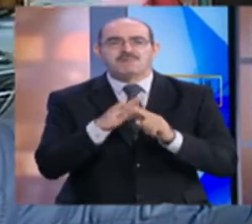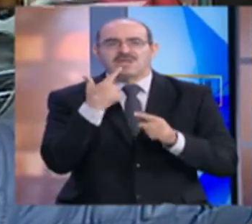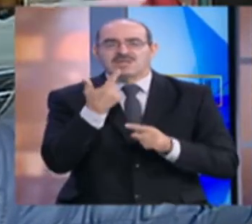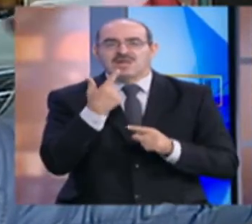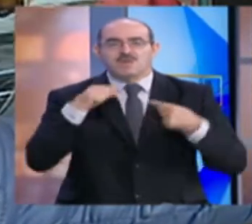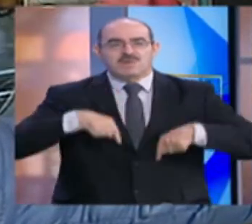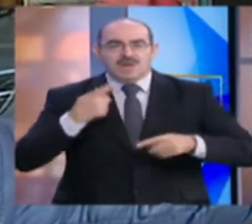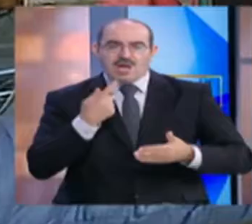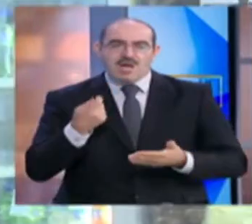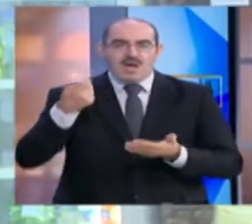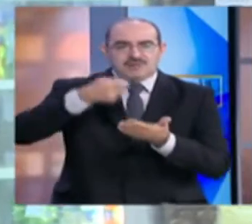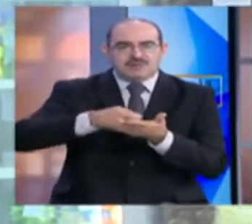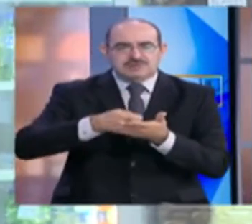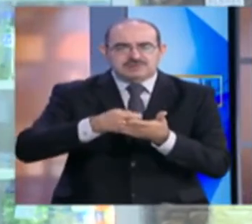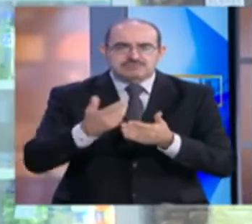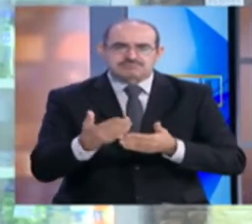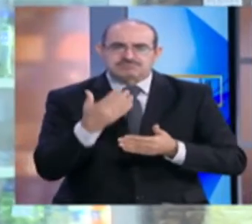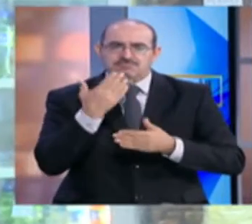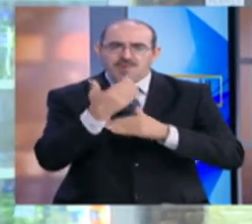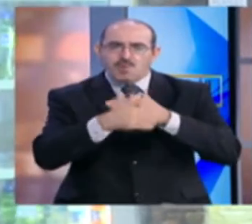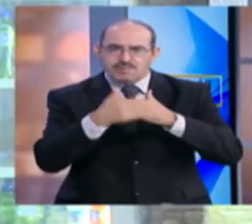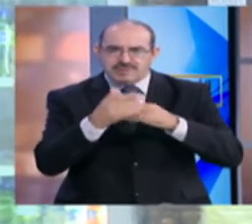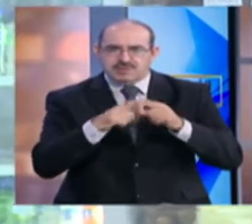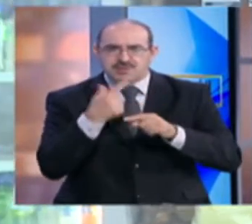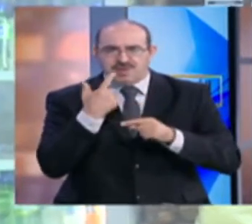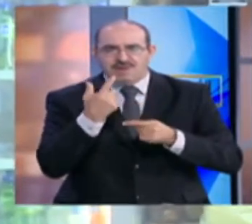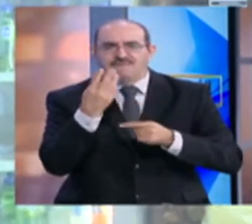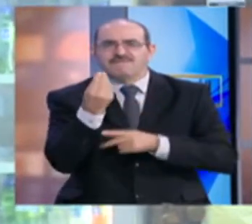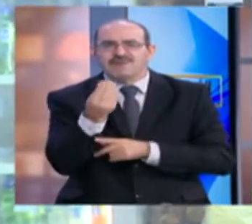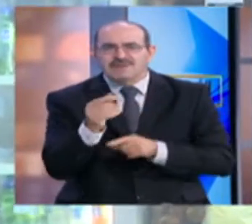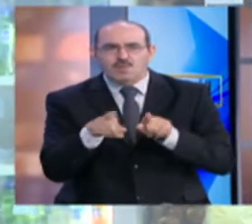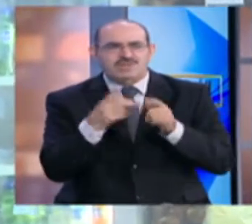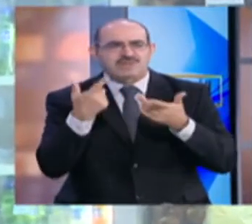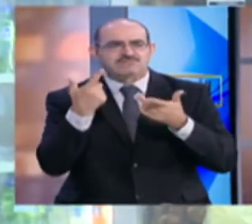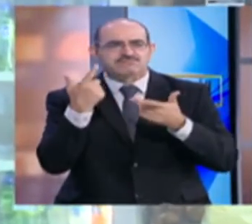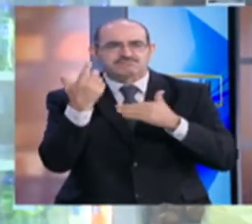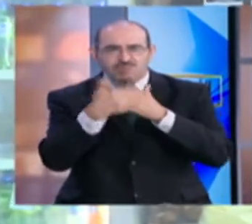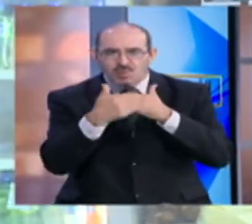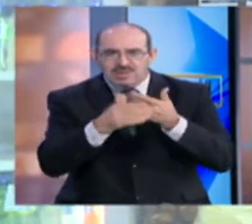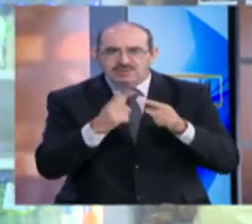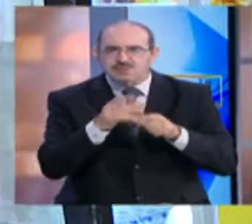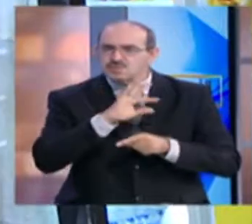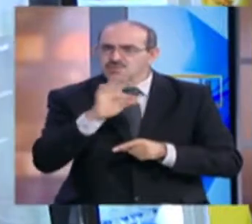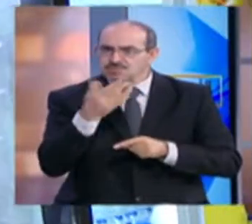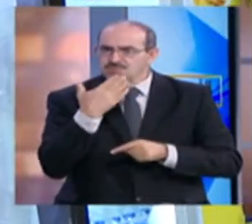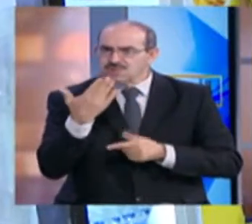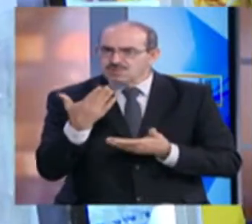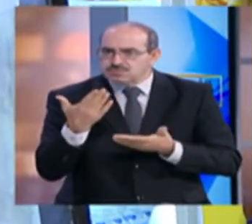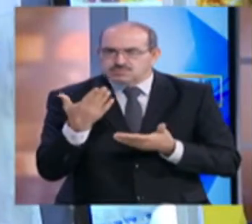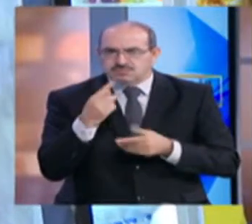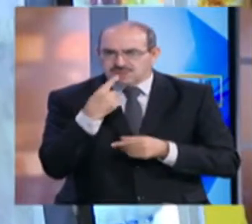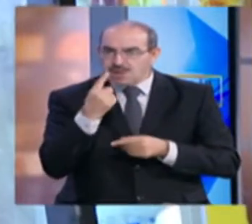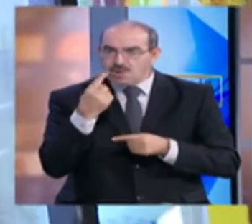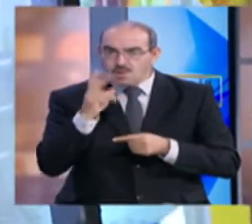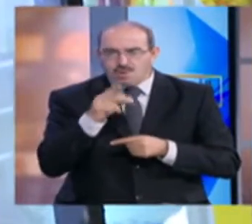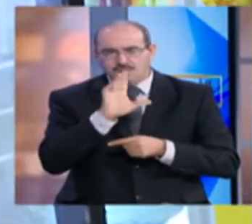يقعد في البريد تاعه غير هو. الدولة راهي مدعمة الفارينة، مدعمة كلش الحمد لله، دونك إذا الدولة راهي مدعمتنا احنا ما نزيدوش، احنا رانا